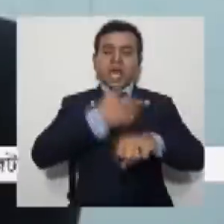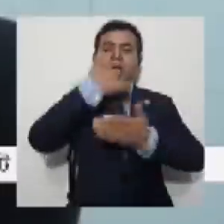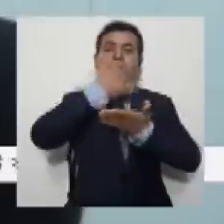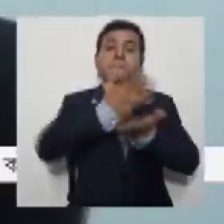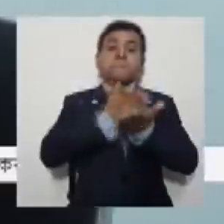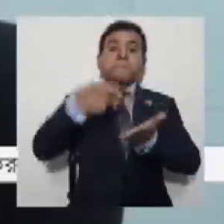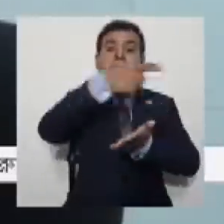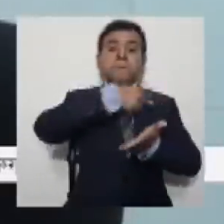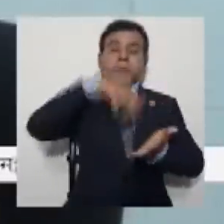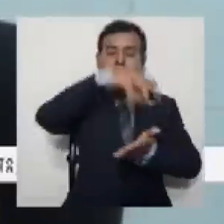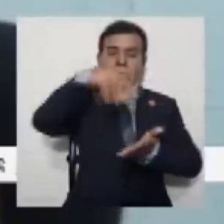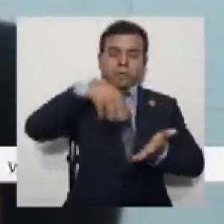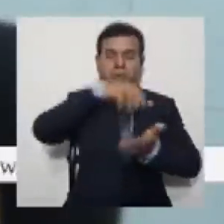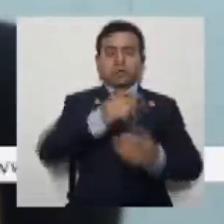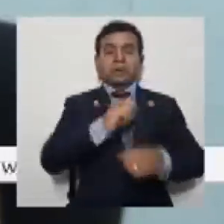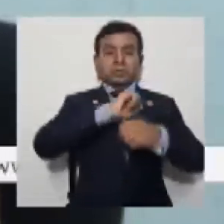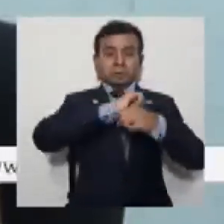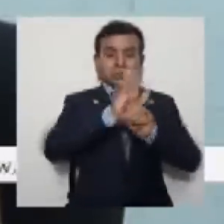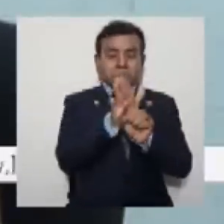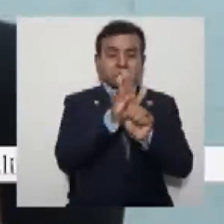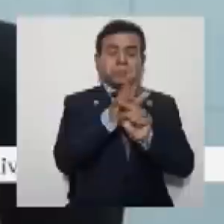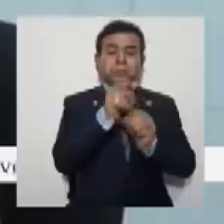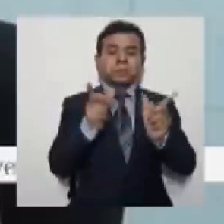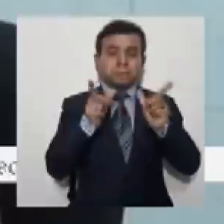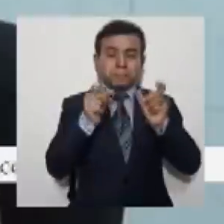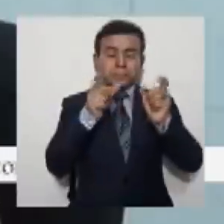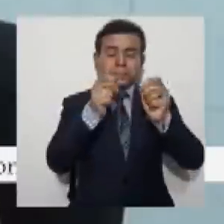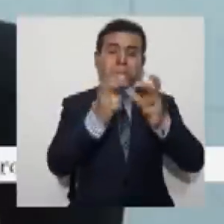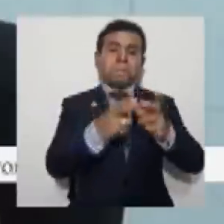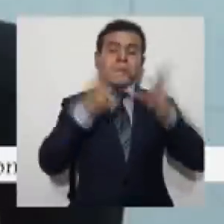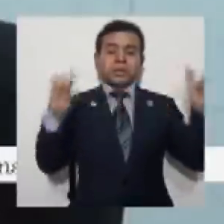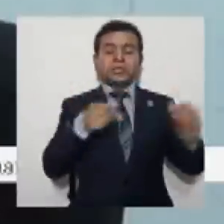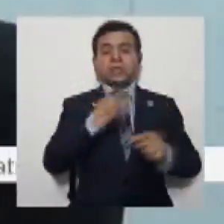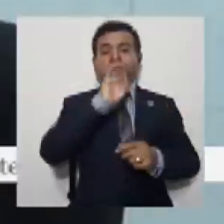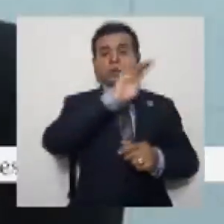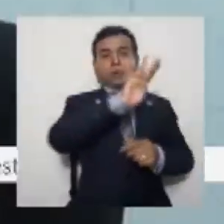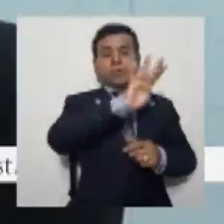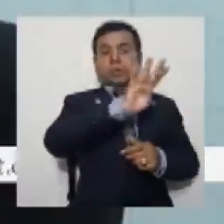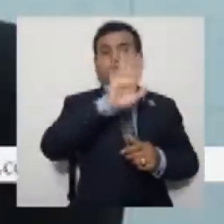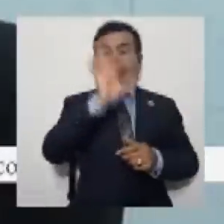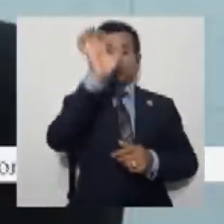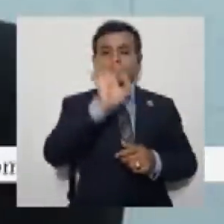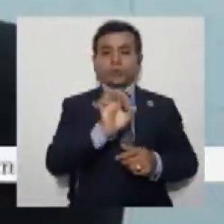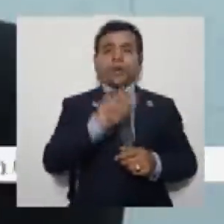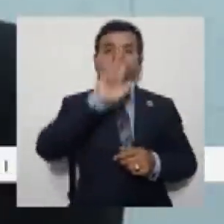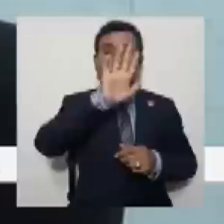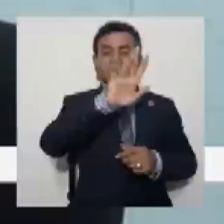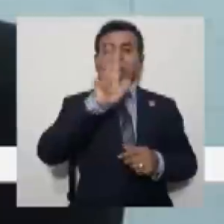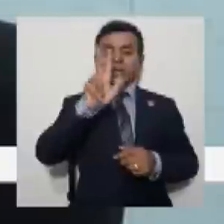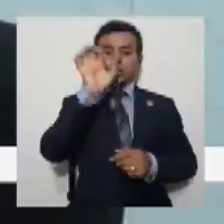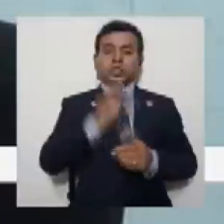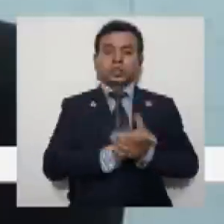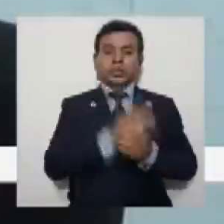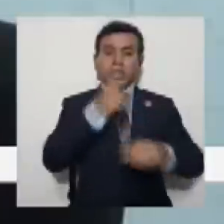হলো 45.51 শতাংশ এবং ঢাকা ডিভিশনের সকল জেলা মিলে এই শতাংশটা হলো